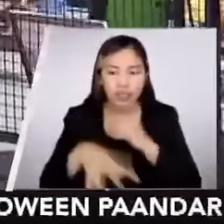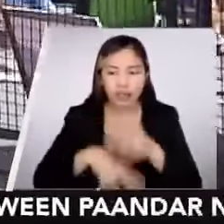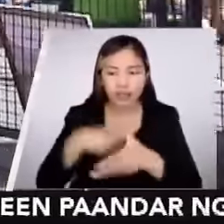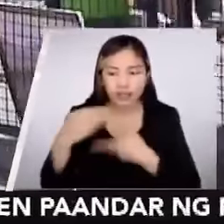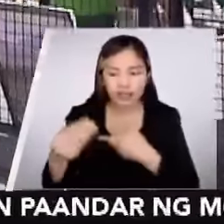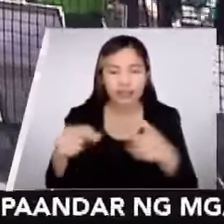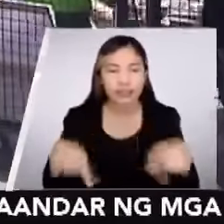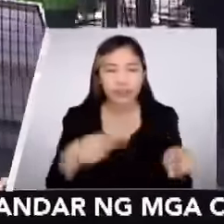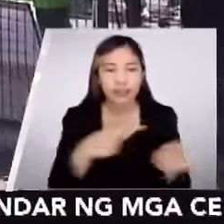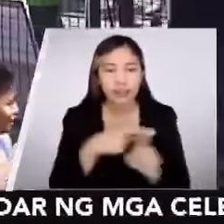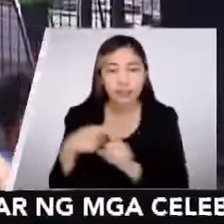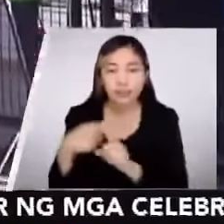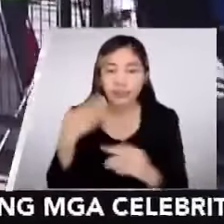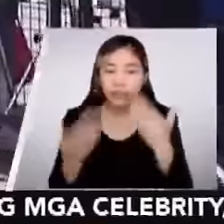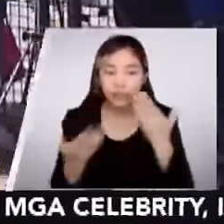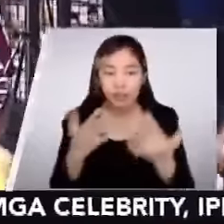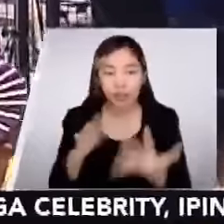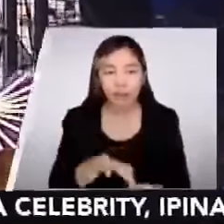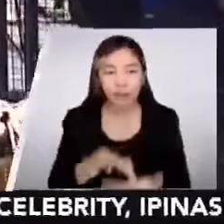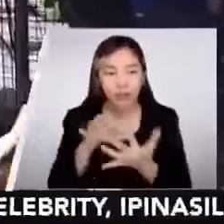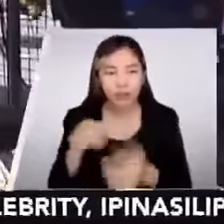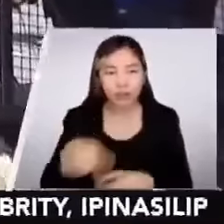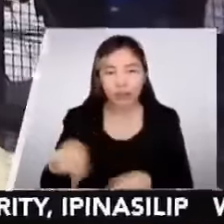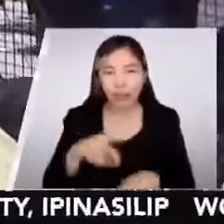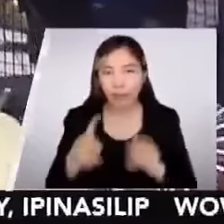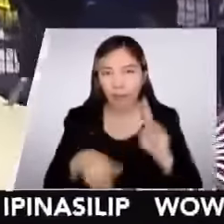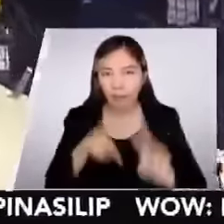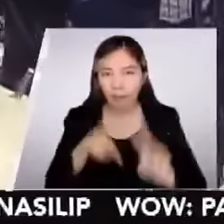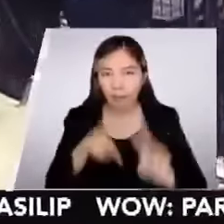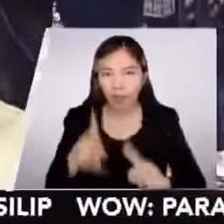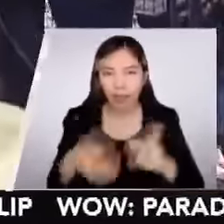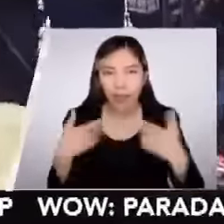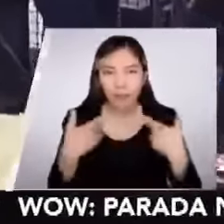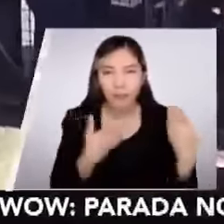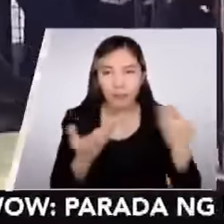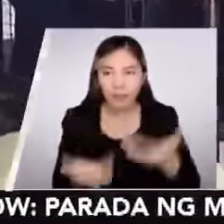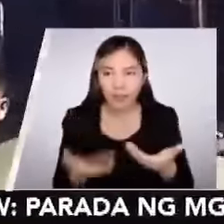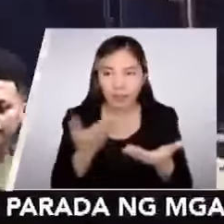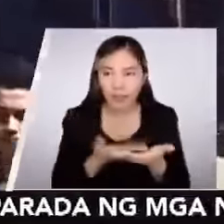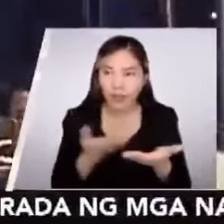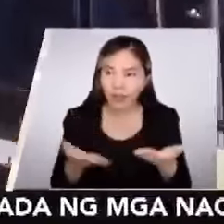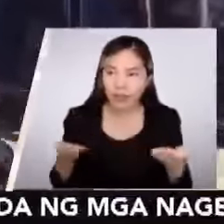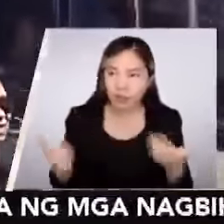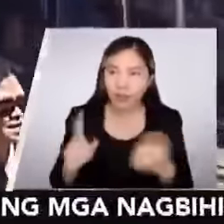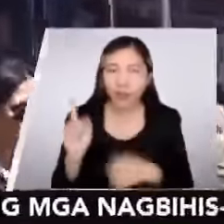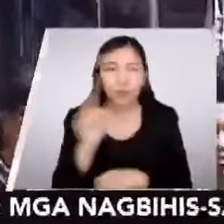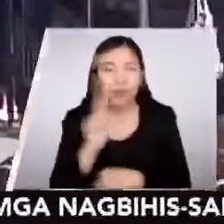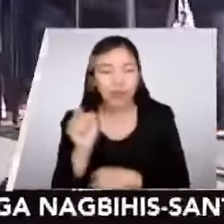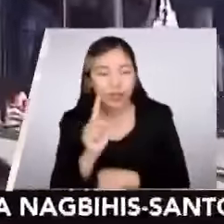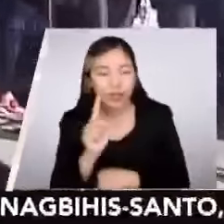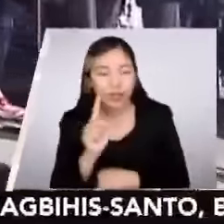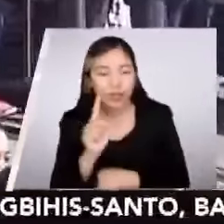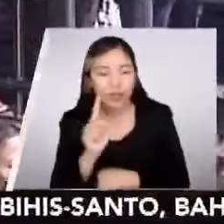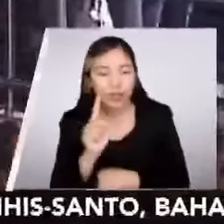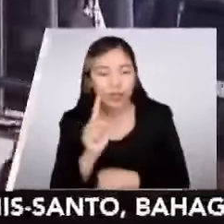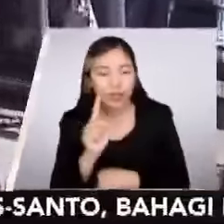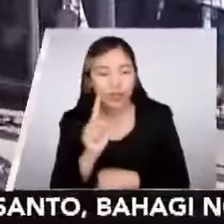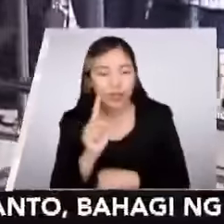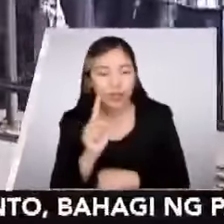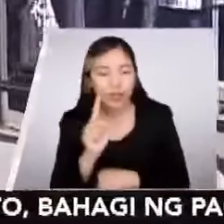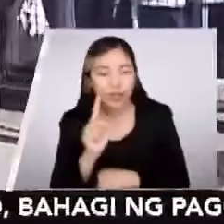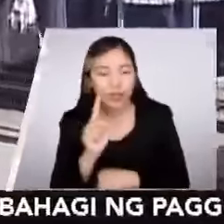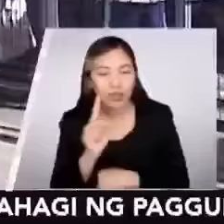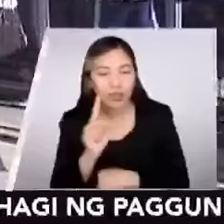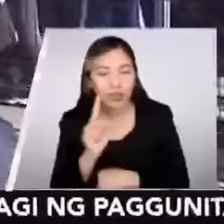mga kababayan, may bitbit at may gamit na mga payong. Magandang panahon, Rafi, na sinasamantala ngayon ng